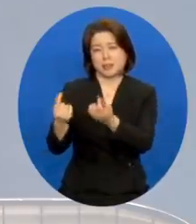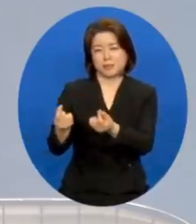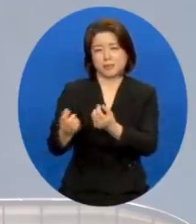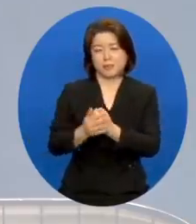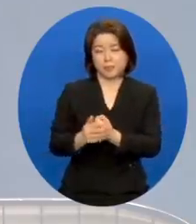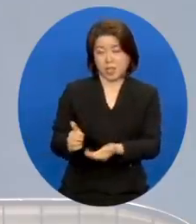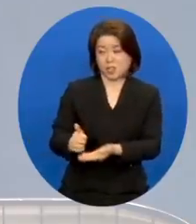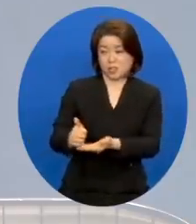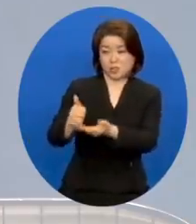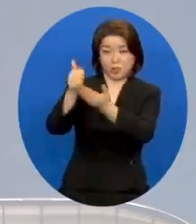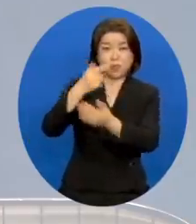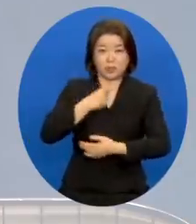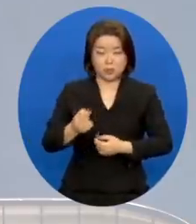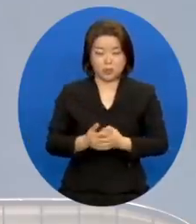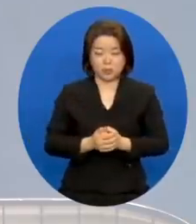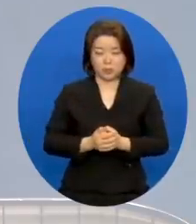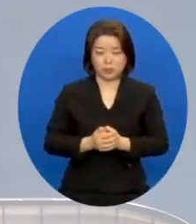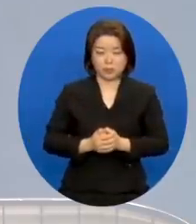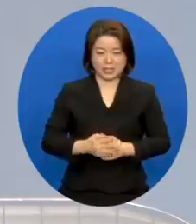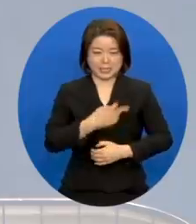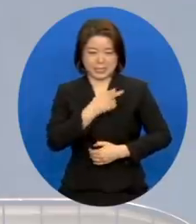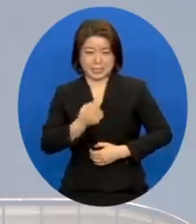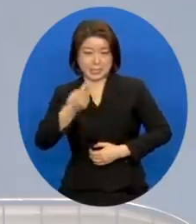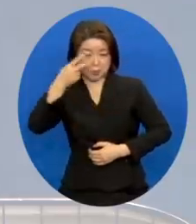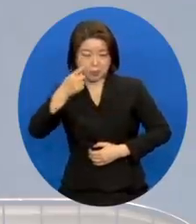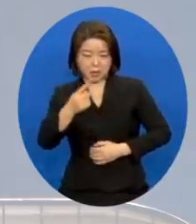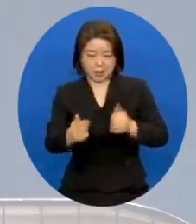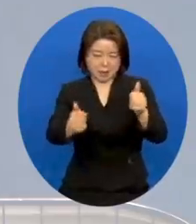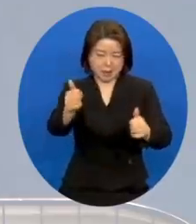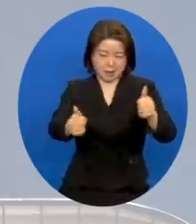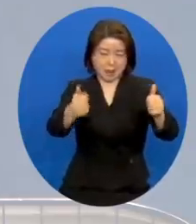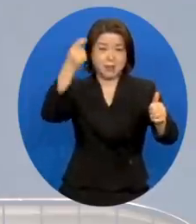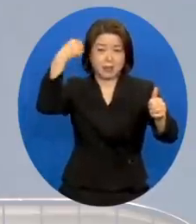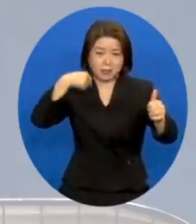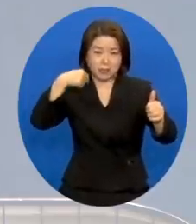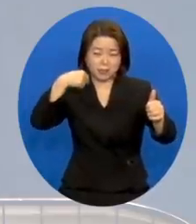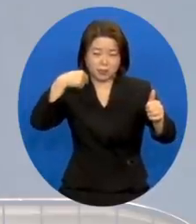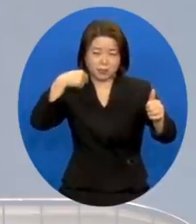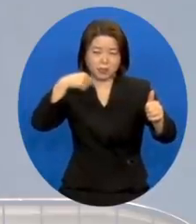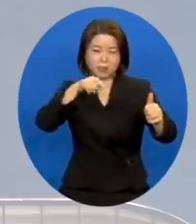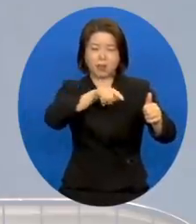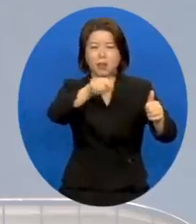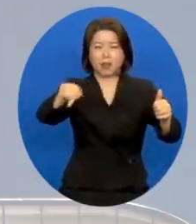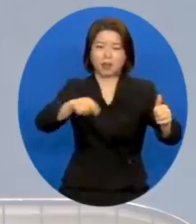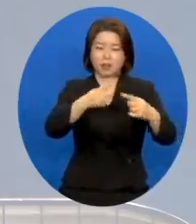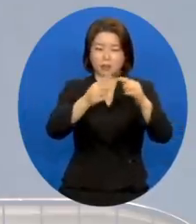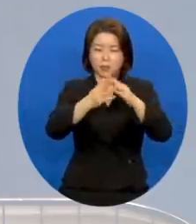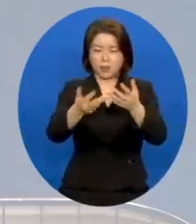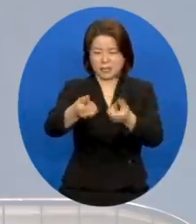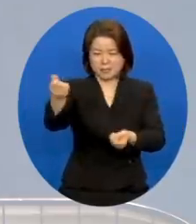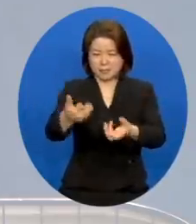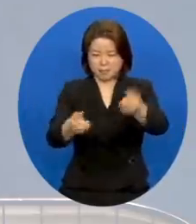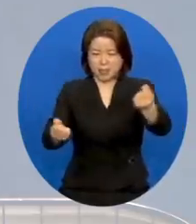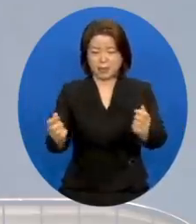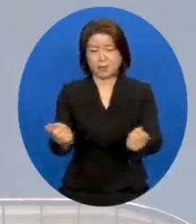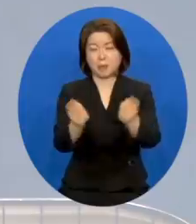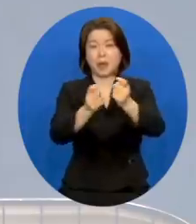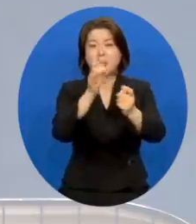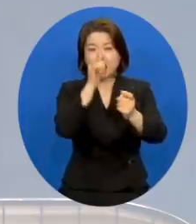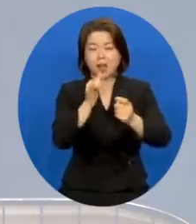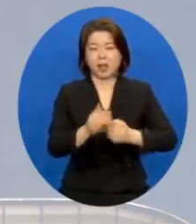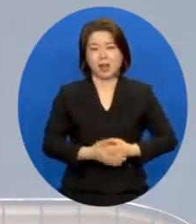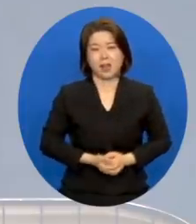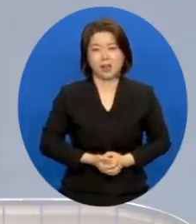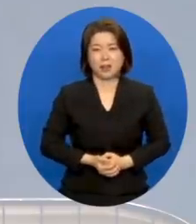높임 받아야 되고 사도바울 때 경쟁자로 느끼는 거예요 그렇게 교회 안에 말할 수 없는 분열이 일어나고 다툼이 일어나